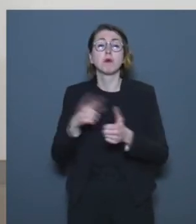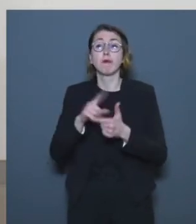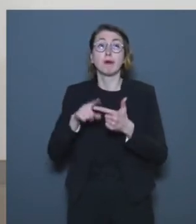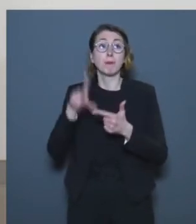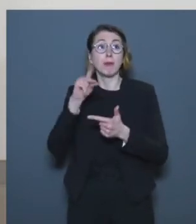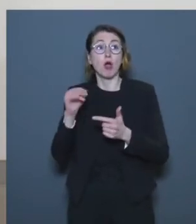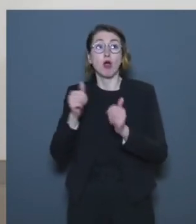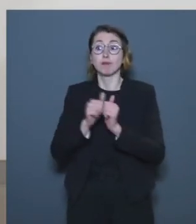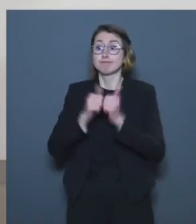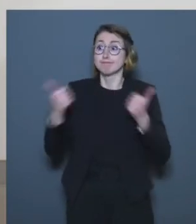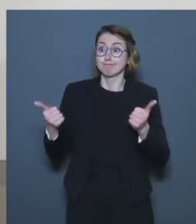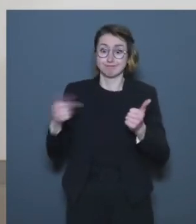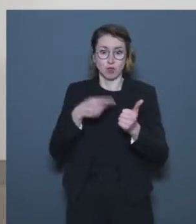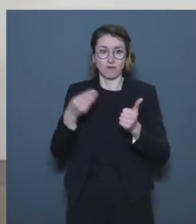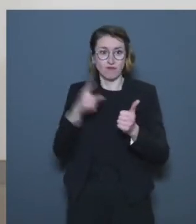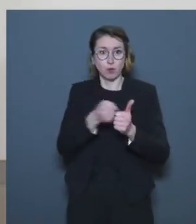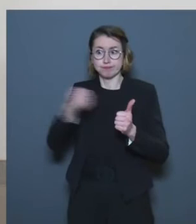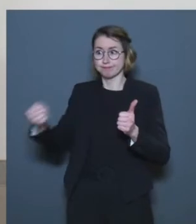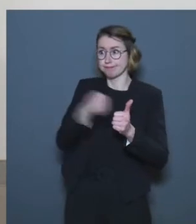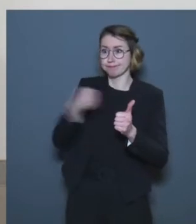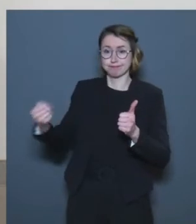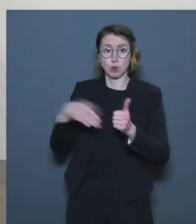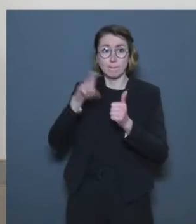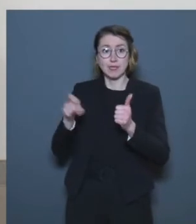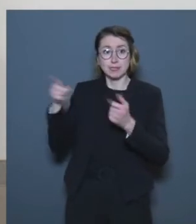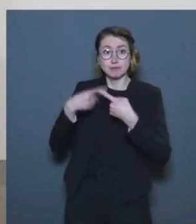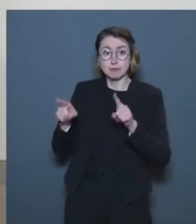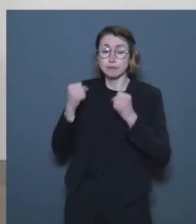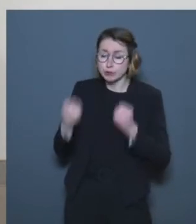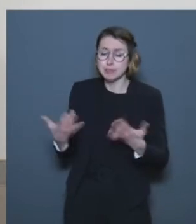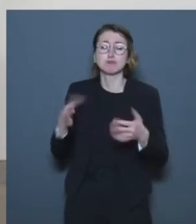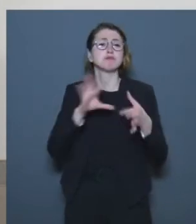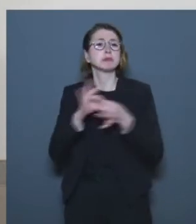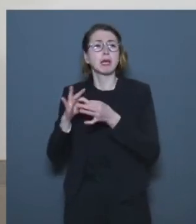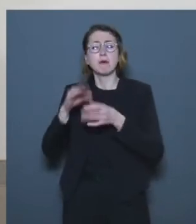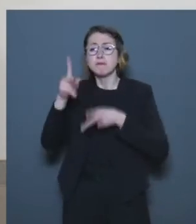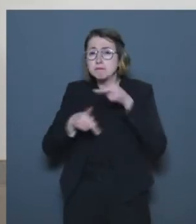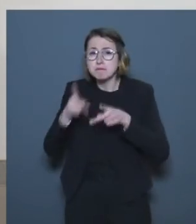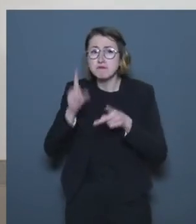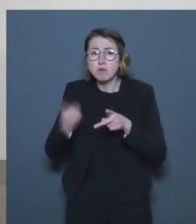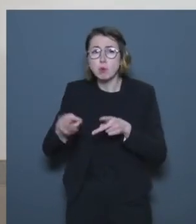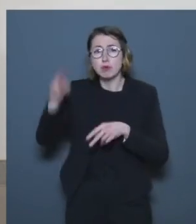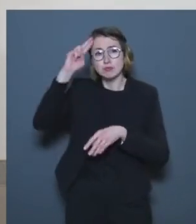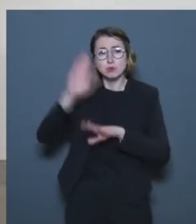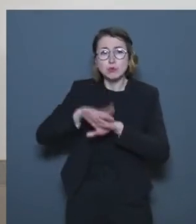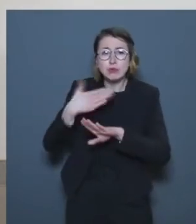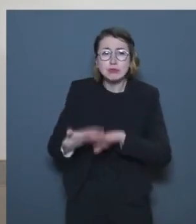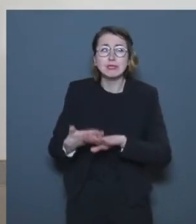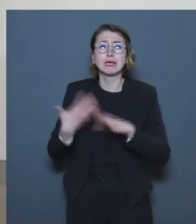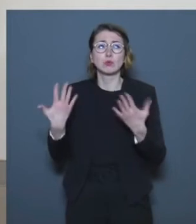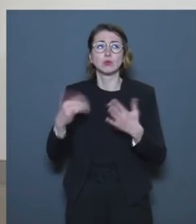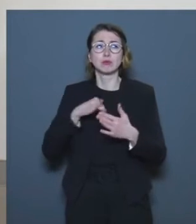coparentalité, des traitements médicaux ou des gens qui sont des transfrontaliers ou des déplacements avec